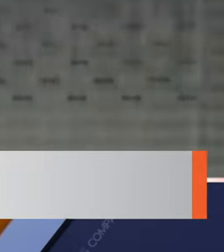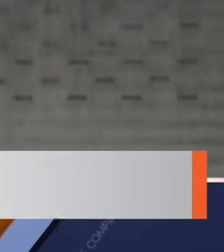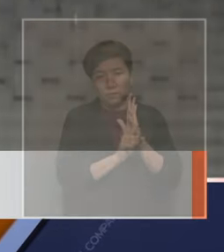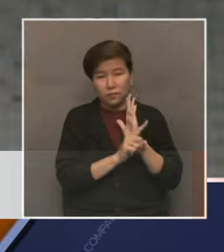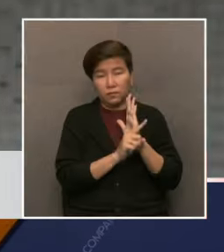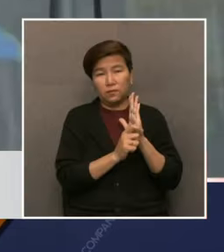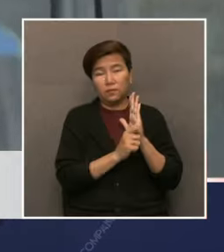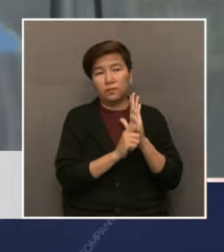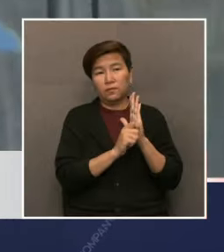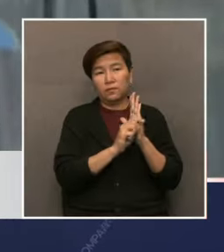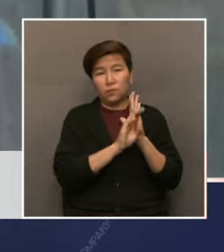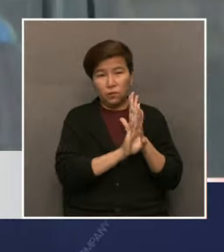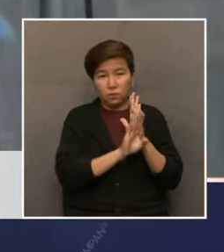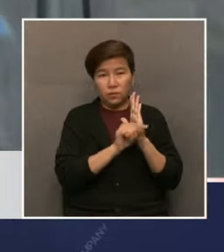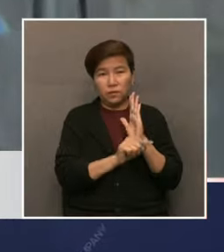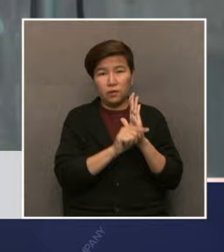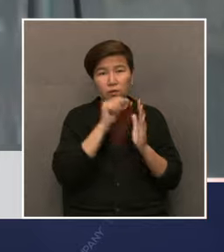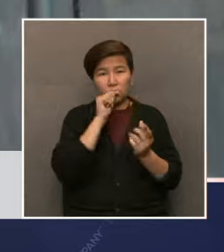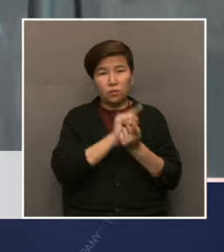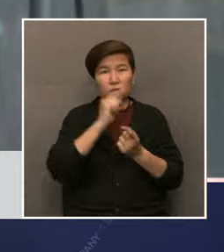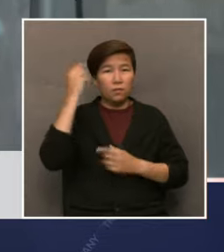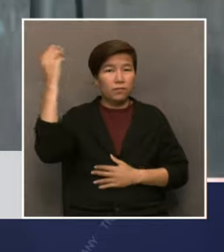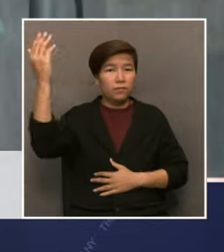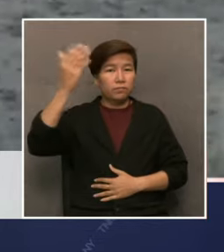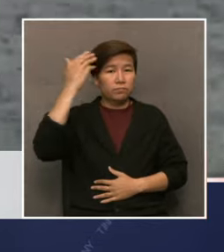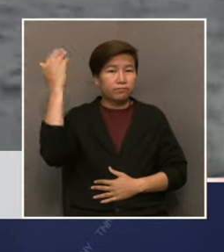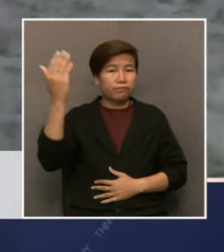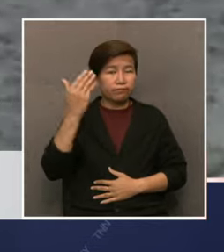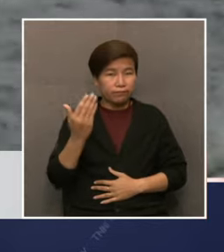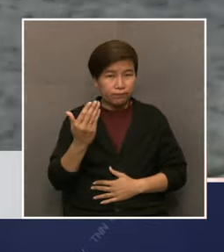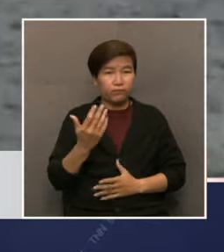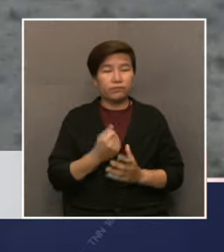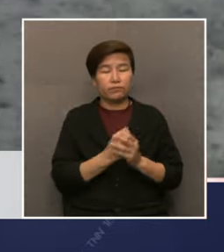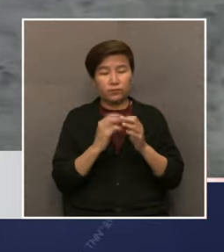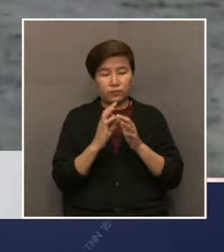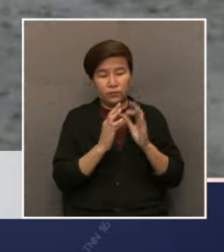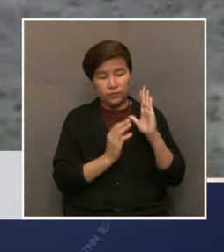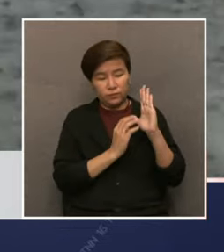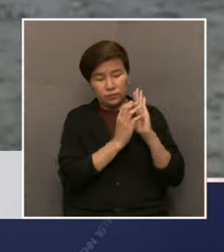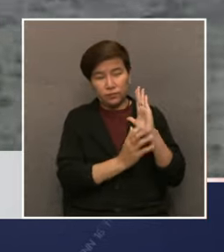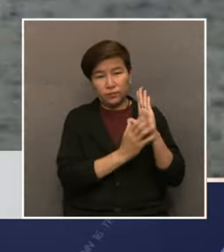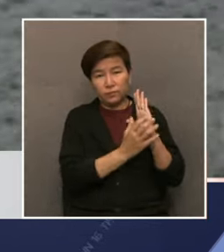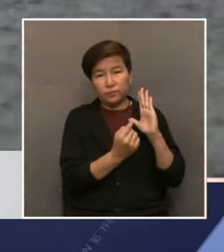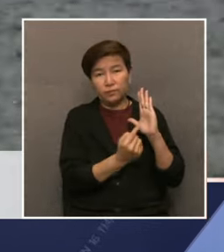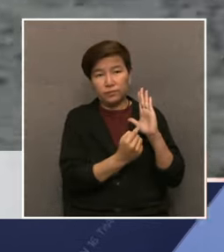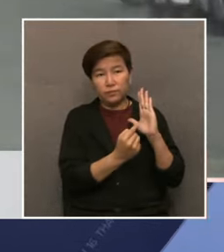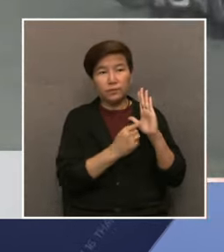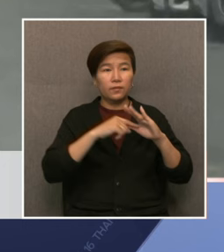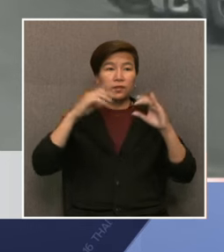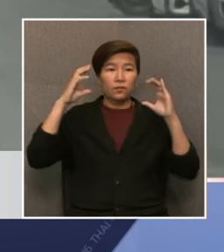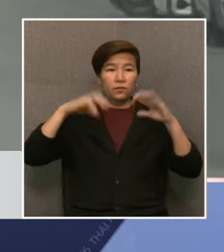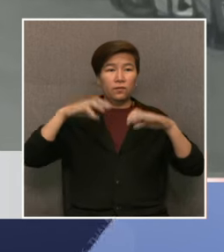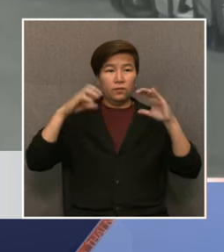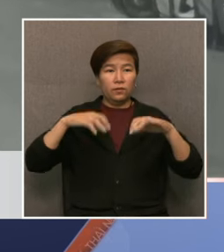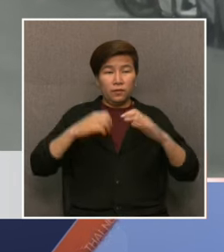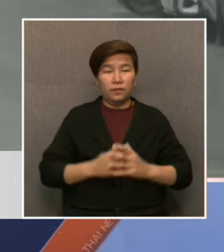คือพื้นที่ที่มีทั้งร่องมรสุมแล้วก็หย่อมความกดอากาศต่ำด้วยก็มาพร้อมกันก็คือตัวมรสุมนะครับที่พัดปกคลุม